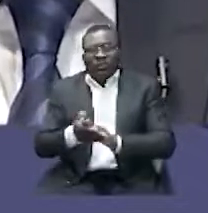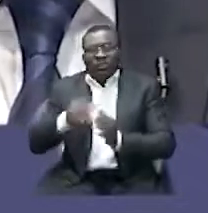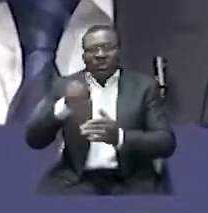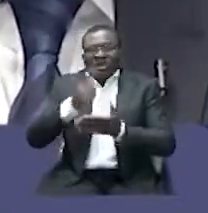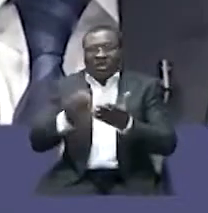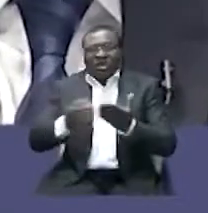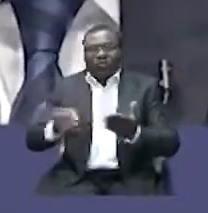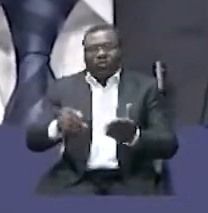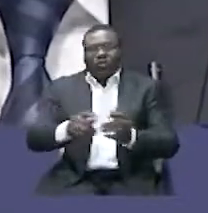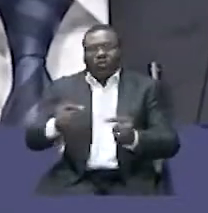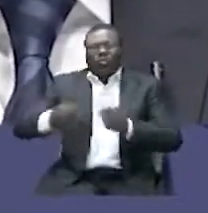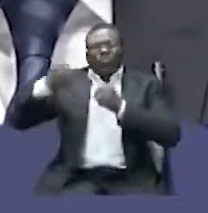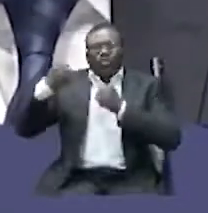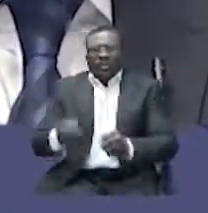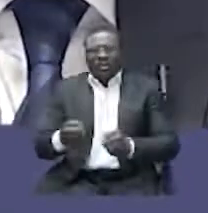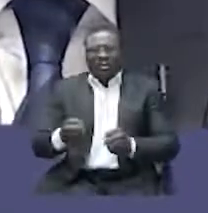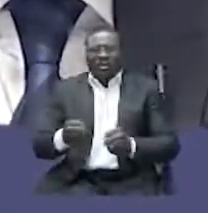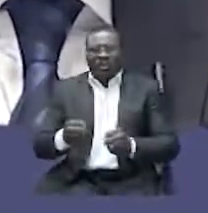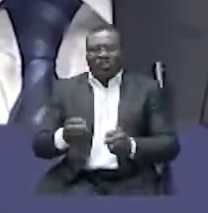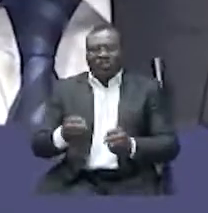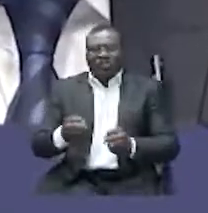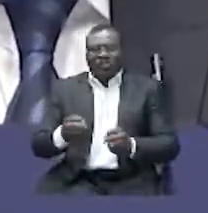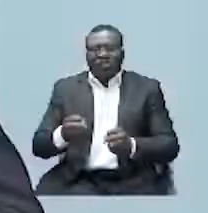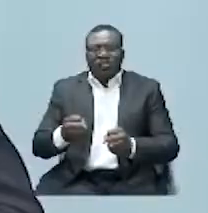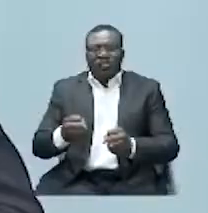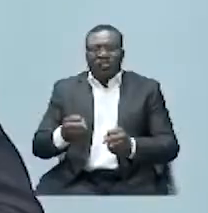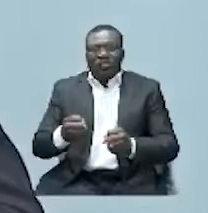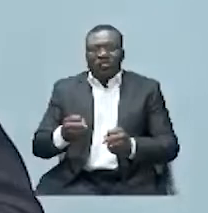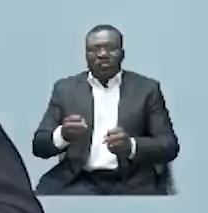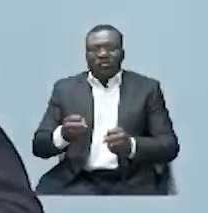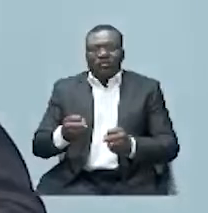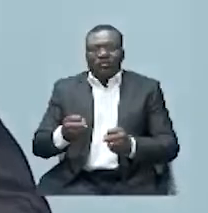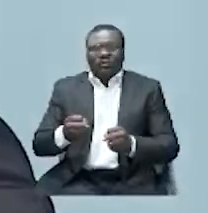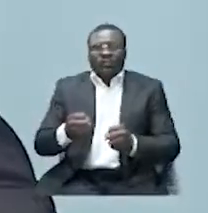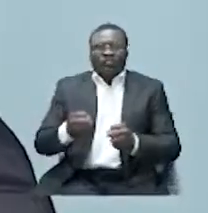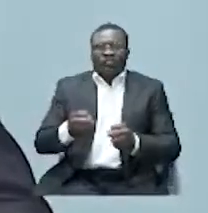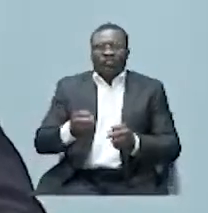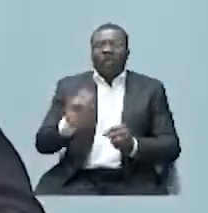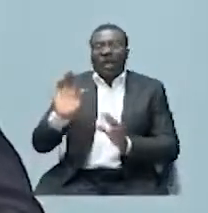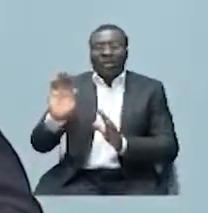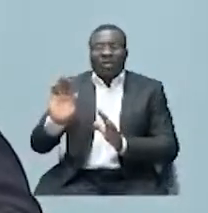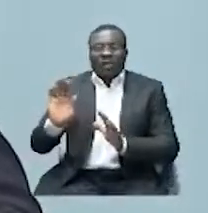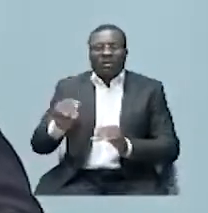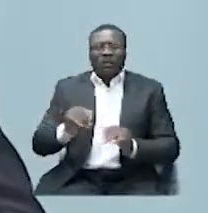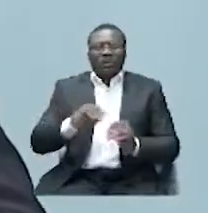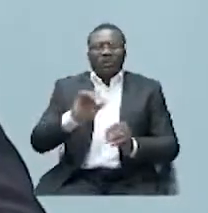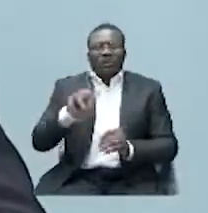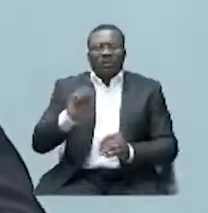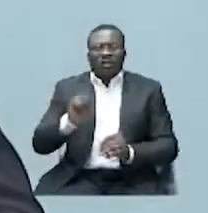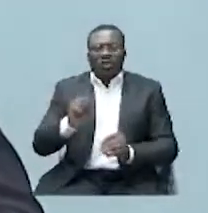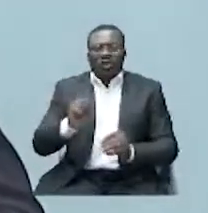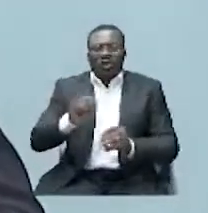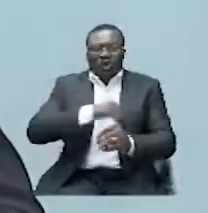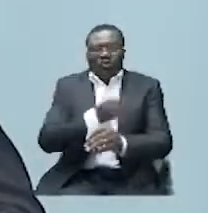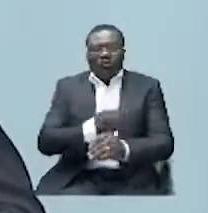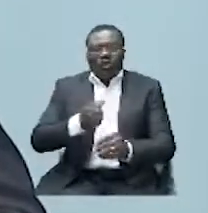chose de trop puissant, trop fort, destructeur. Vous parlez le pouvoir, je vais finir. Le pouvoir du président de la